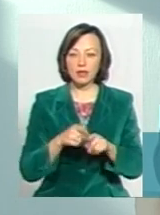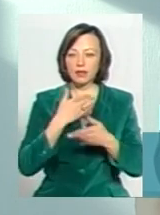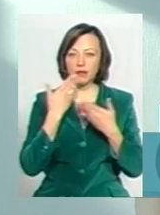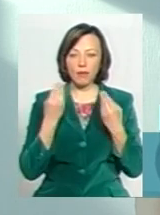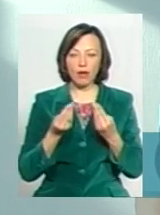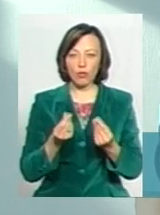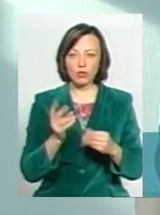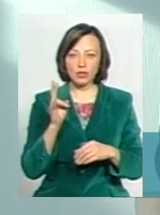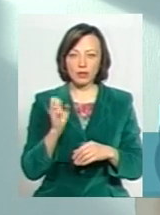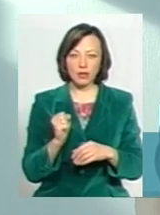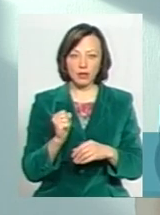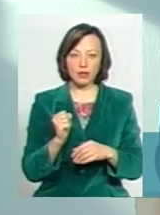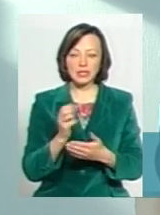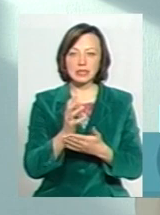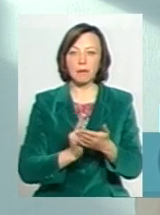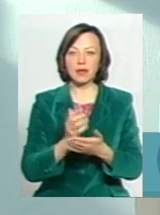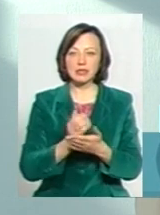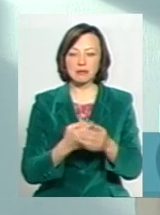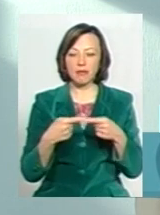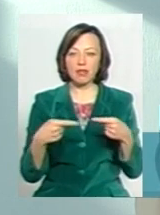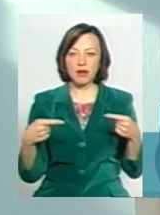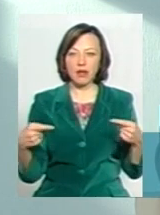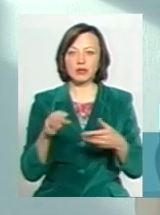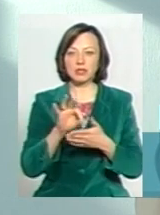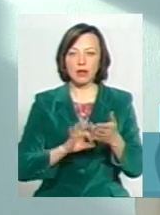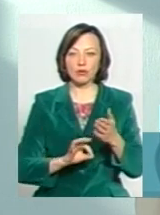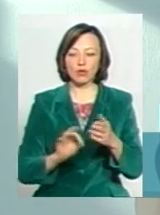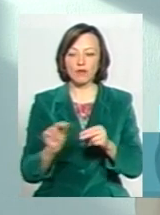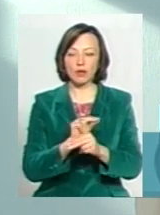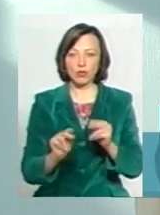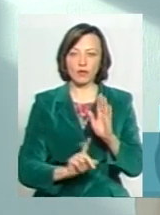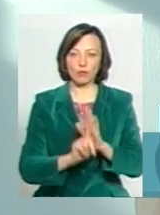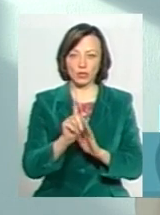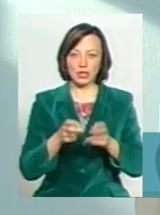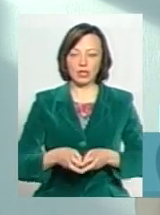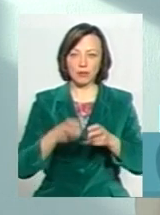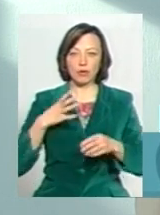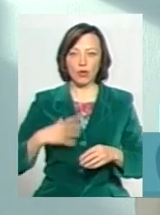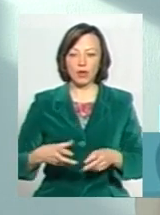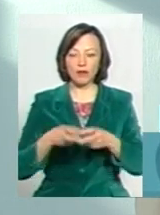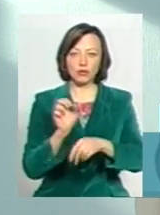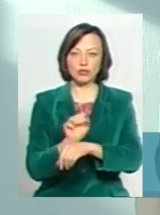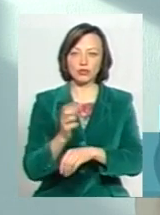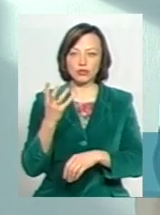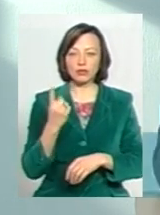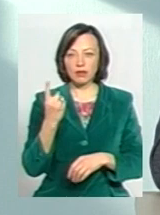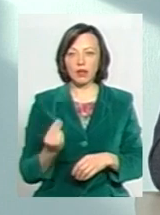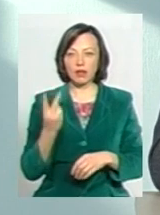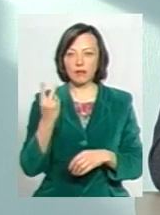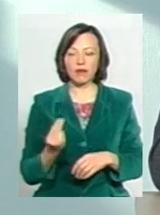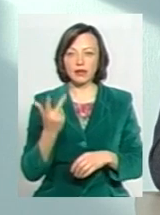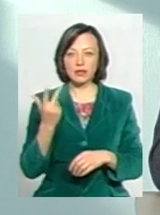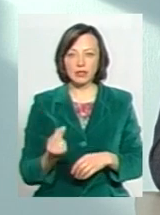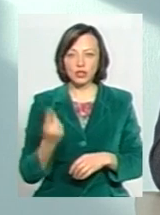на запасні матеріали для того, щоб зразу ж запустити. І приходиться ліфту чекати там день, два, три,